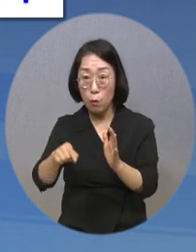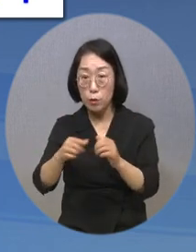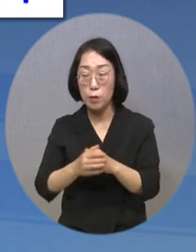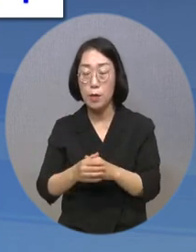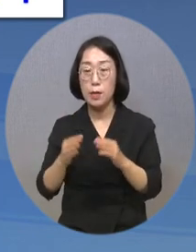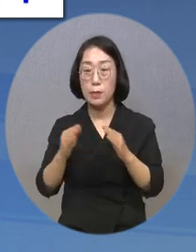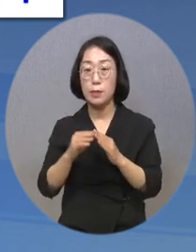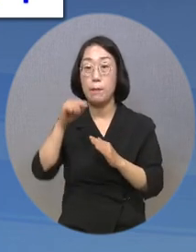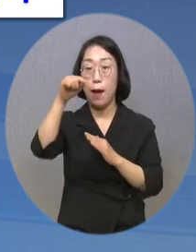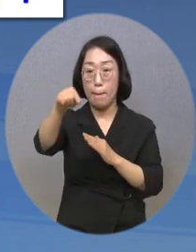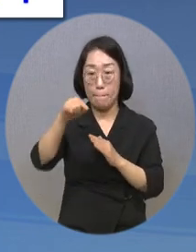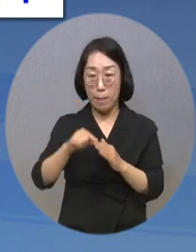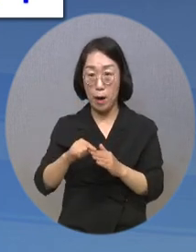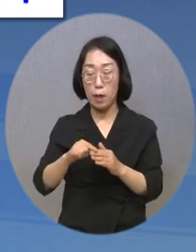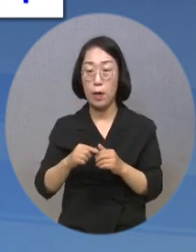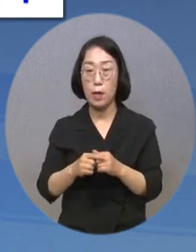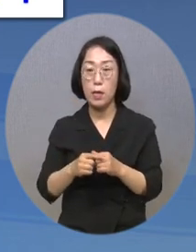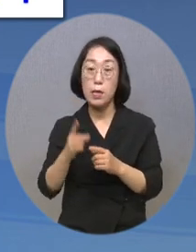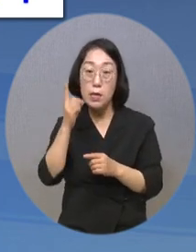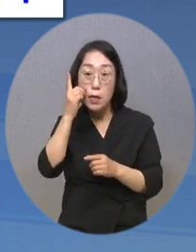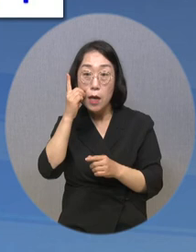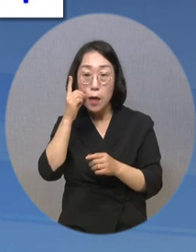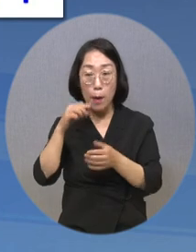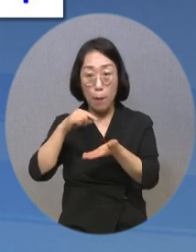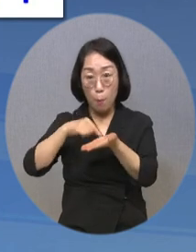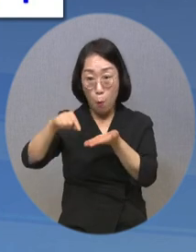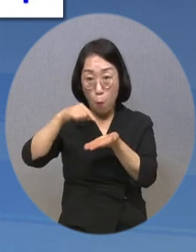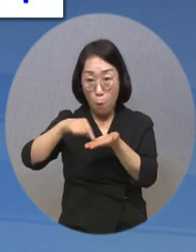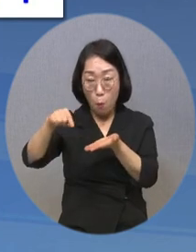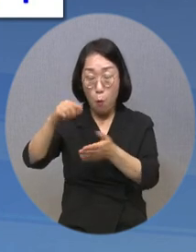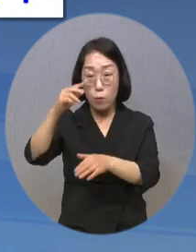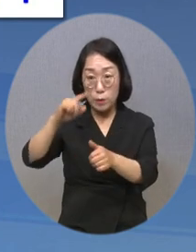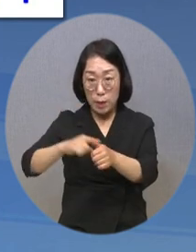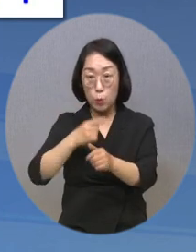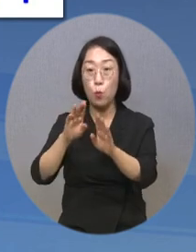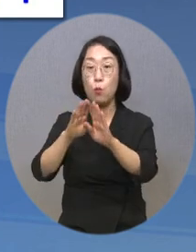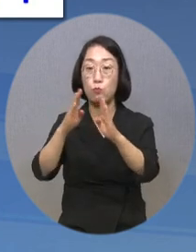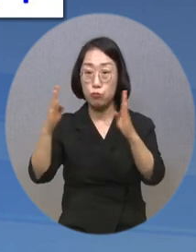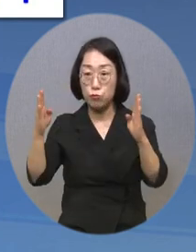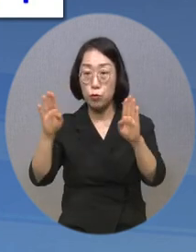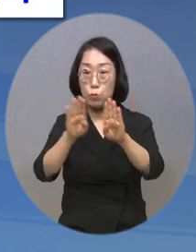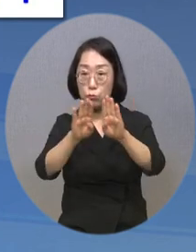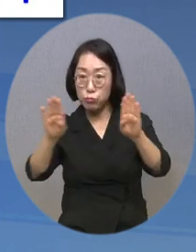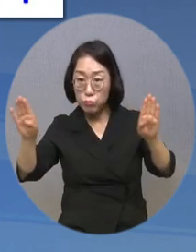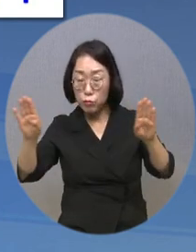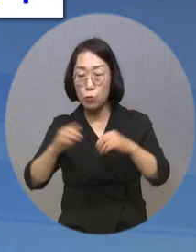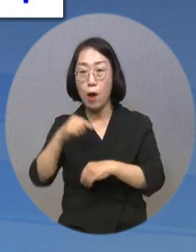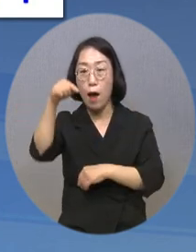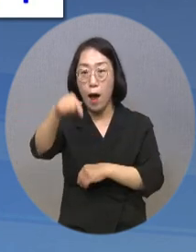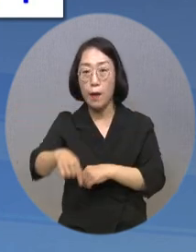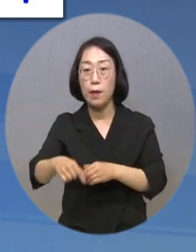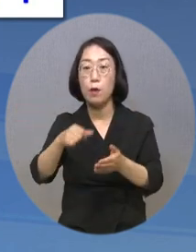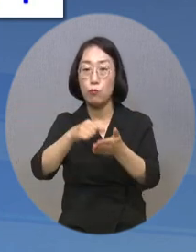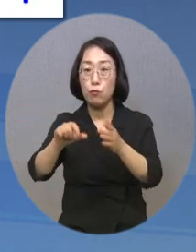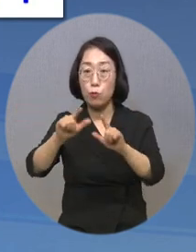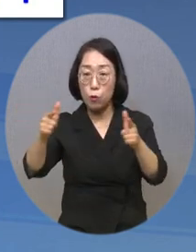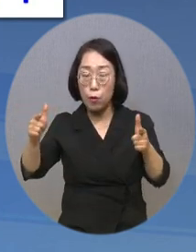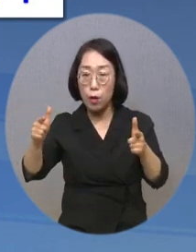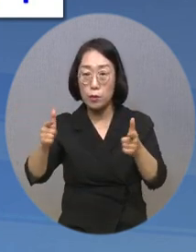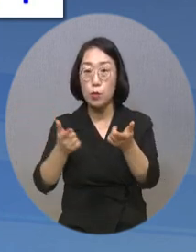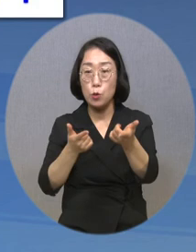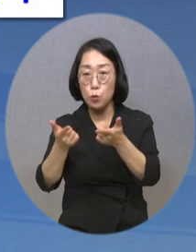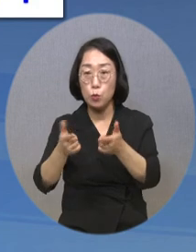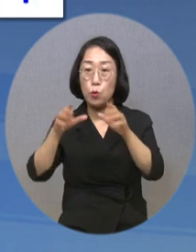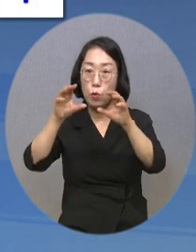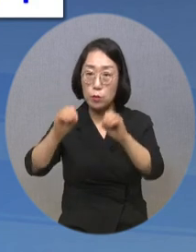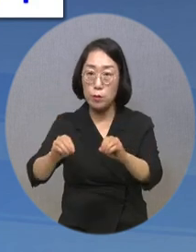집 안팎의 정보통신기기를 유기적으로 연동해 출입문뿐만 아니라 집안 내부의 가전기기를 자유롭게 조절할 수